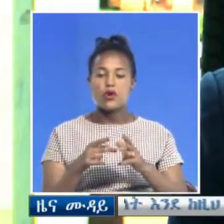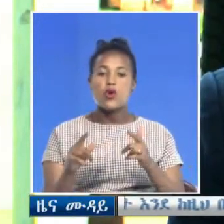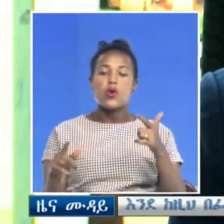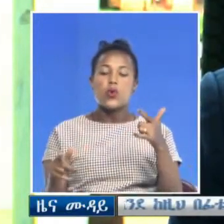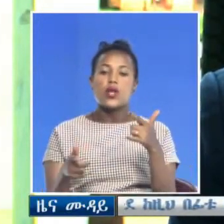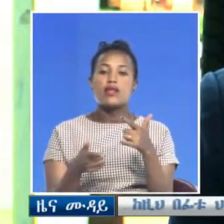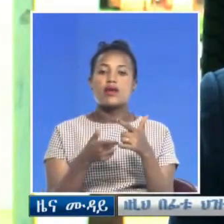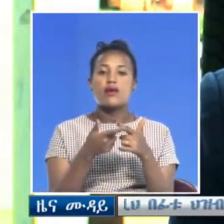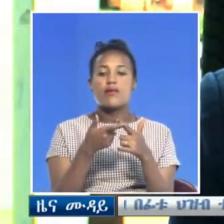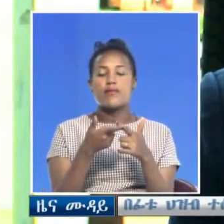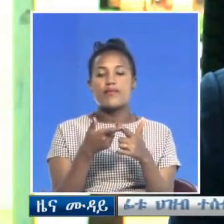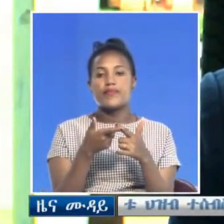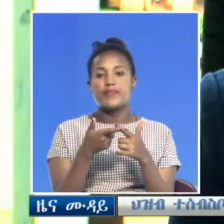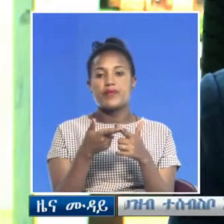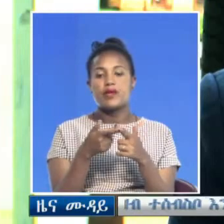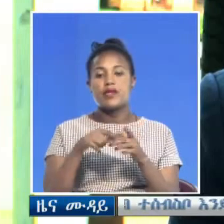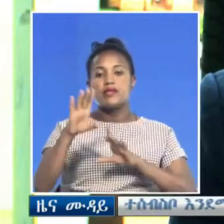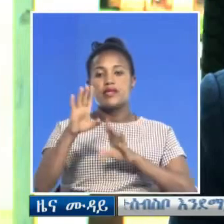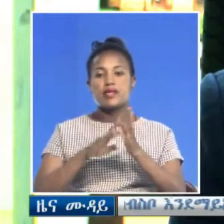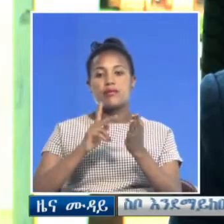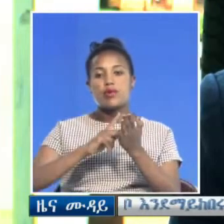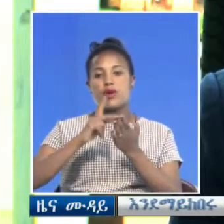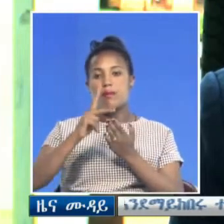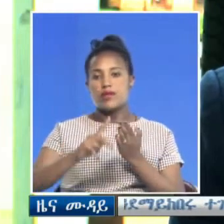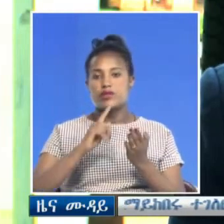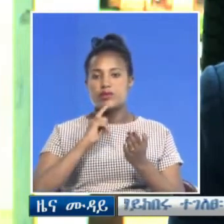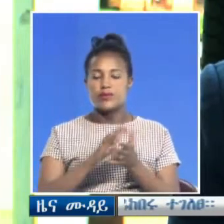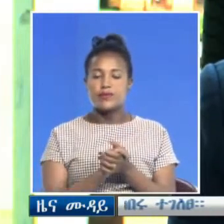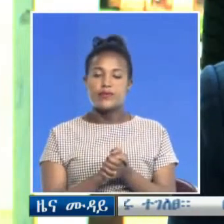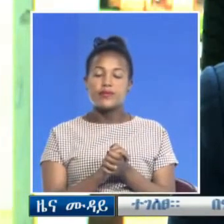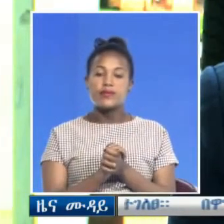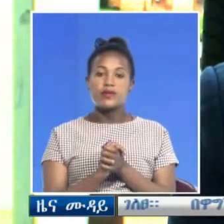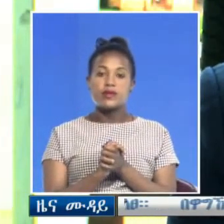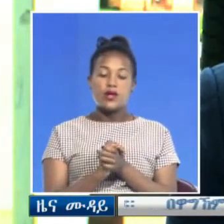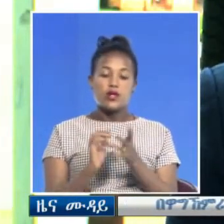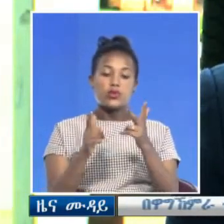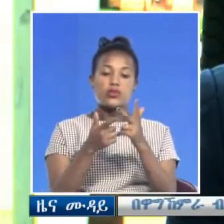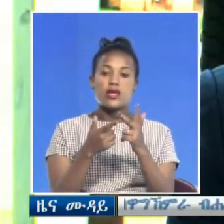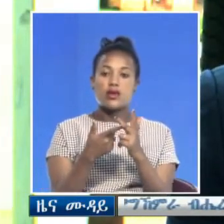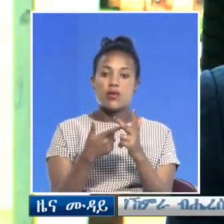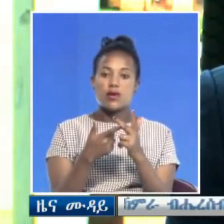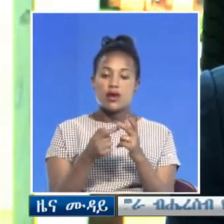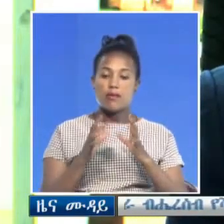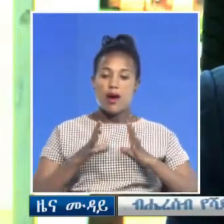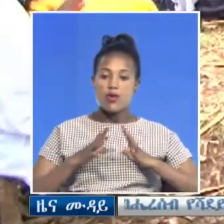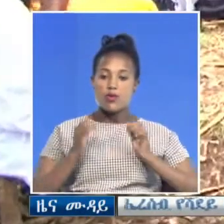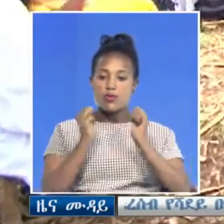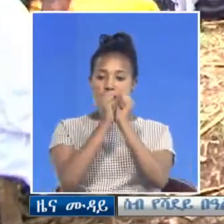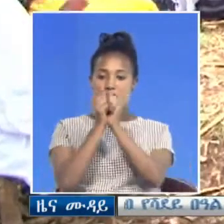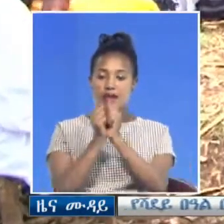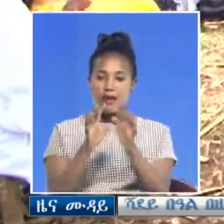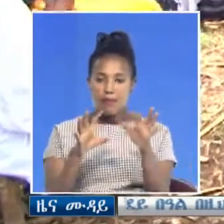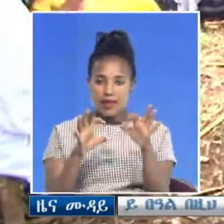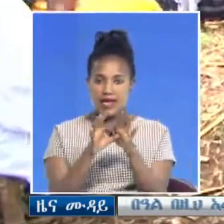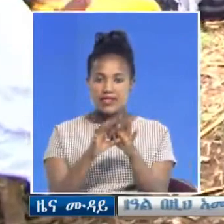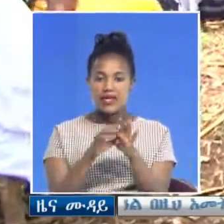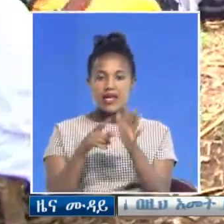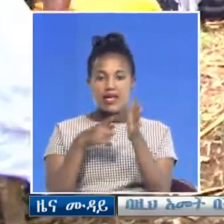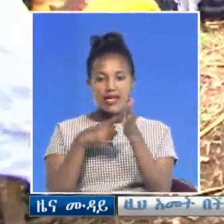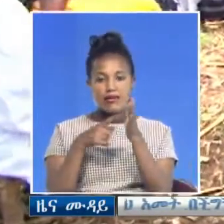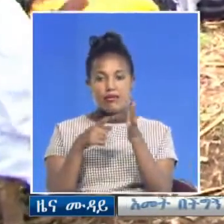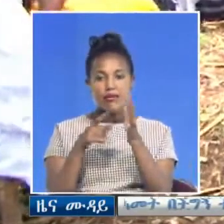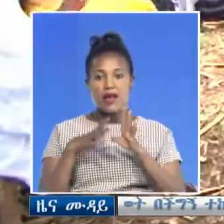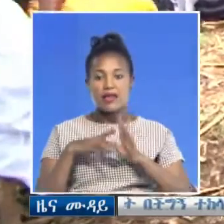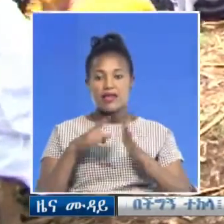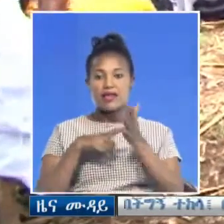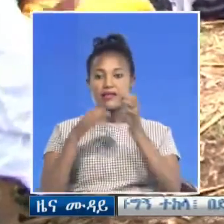ሁለተኛው ድርጊት መርሃ ግብራችን ነው ማለት ነው። ሶስተኛው ከባህሉም ጋር የሚያያዝ ባህልን ሊገልጽ የሚችል